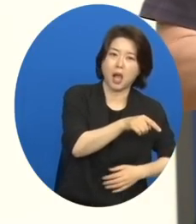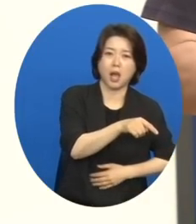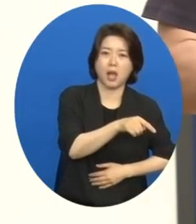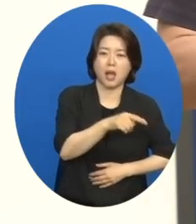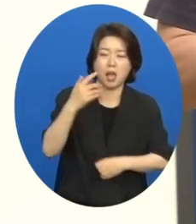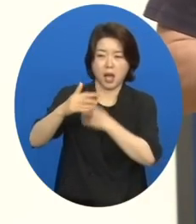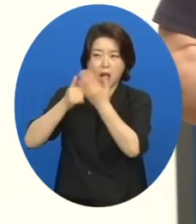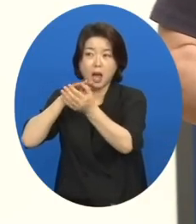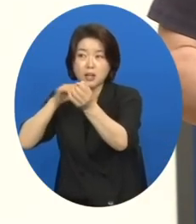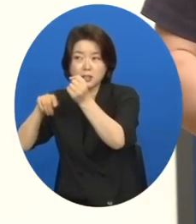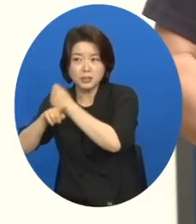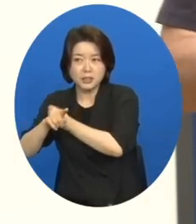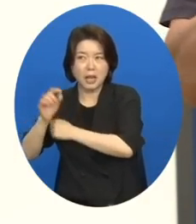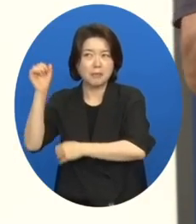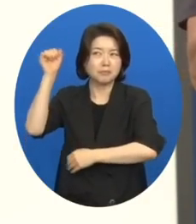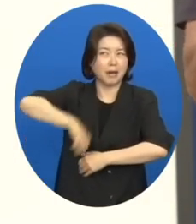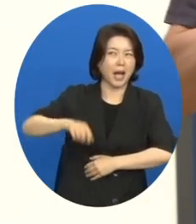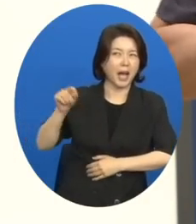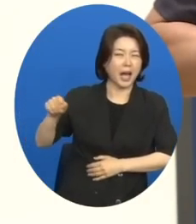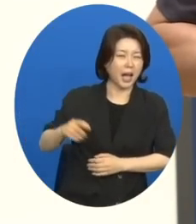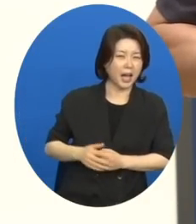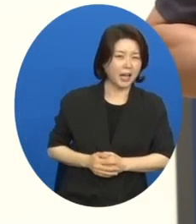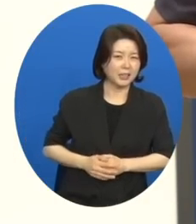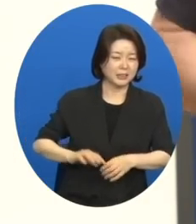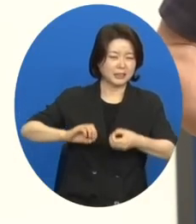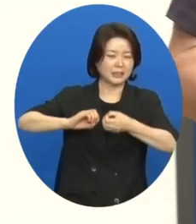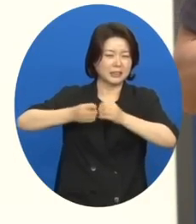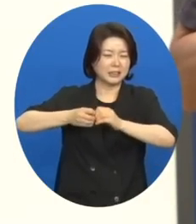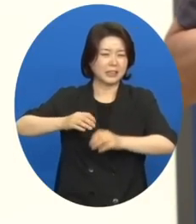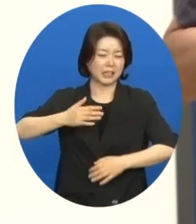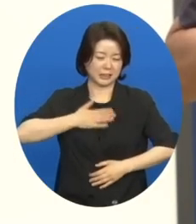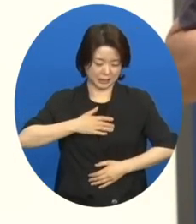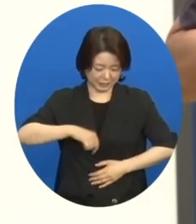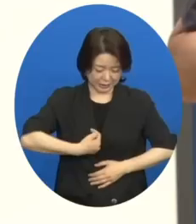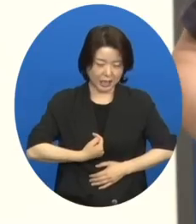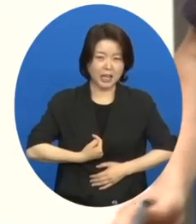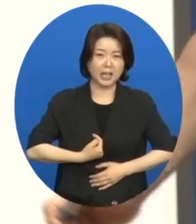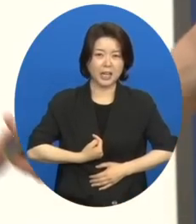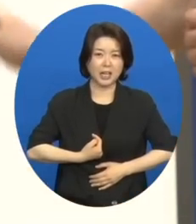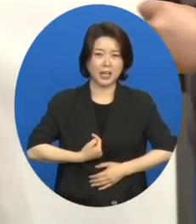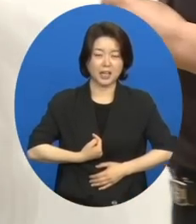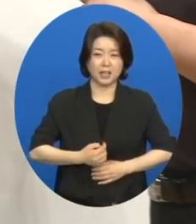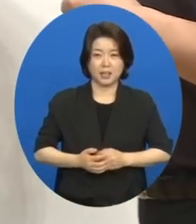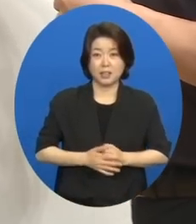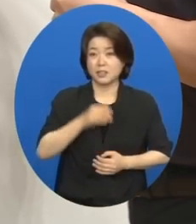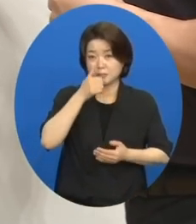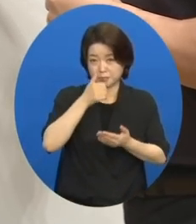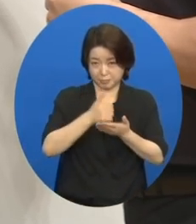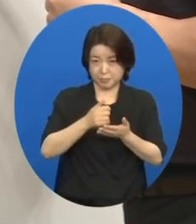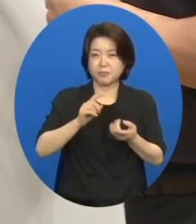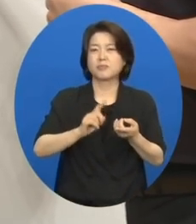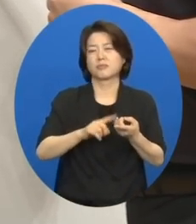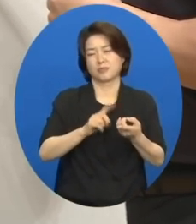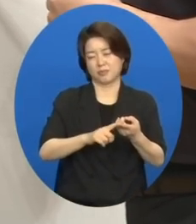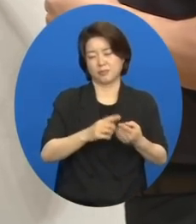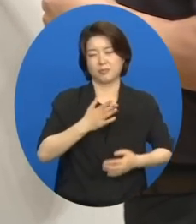진리에 불순종하는 그 왜곡된 자 그게 바로 나라고 하는 사실을 성경이 말해줍니다. 이 병든